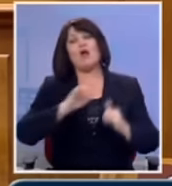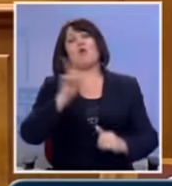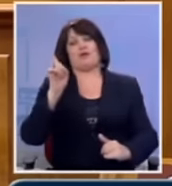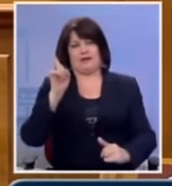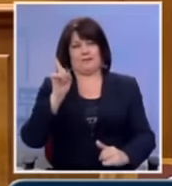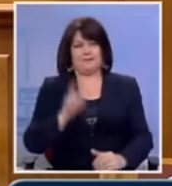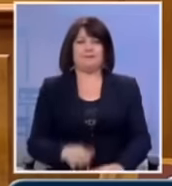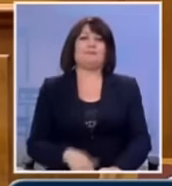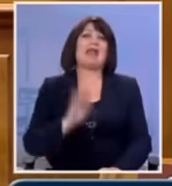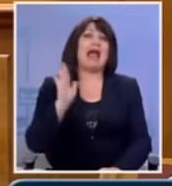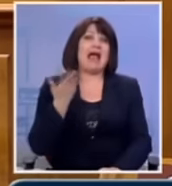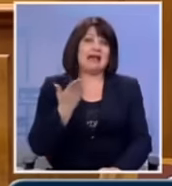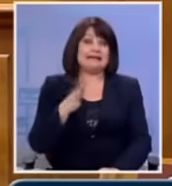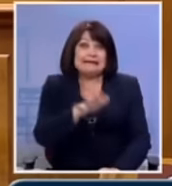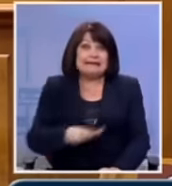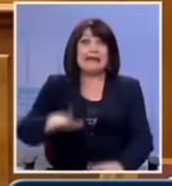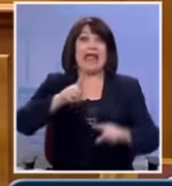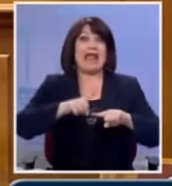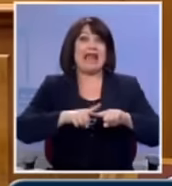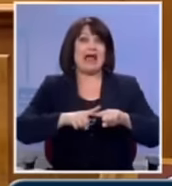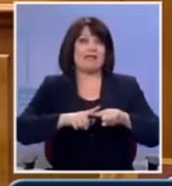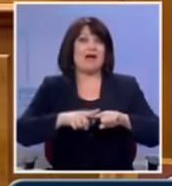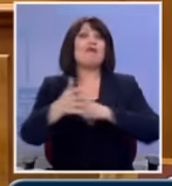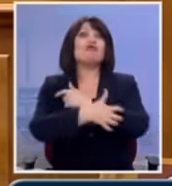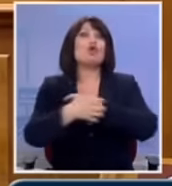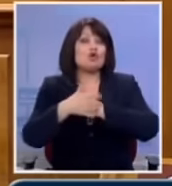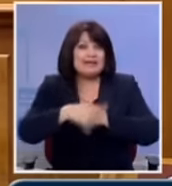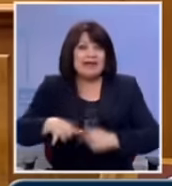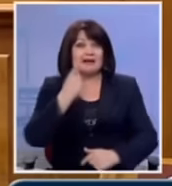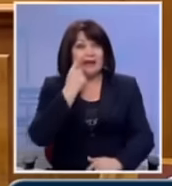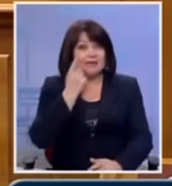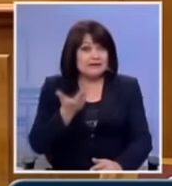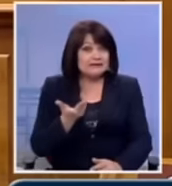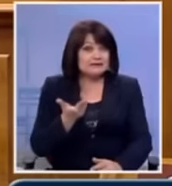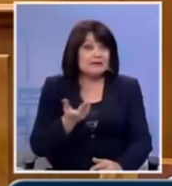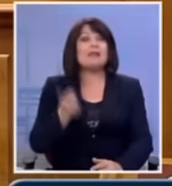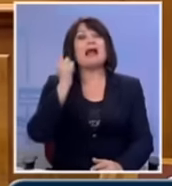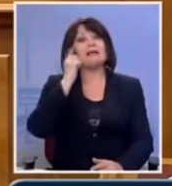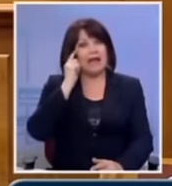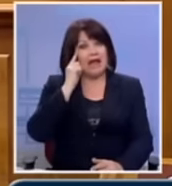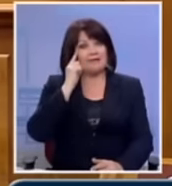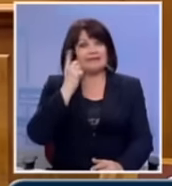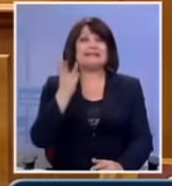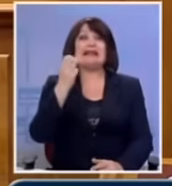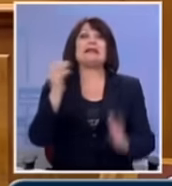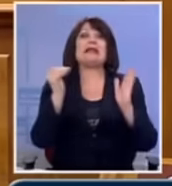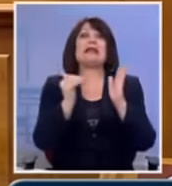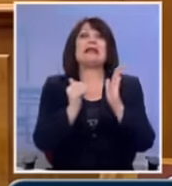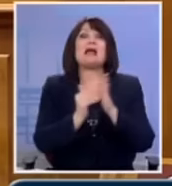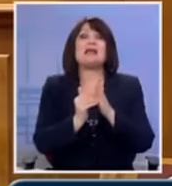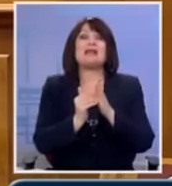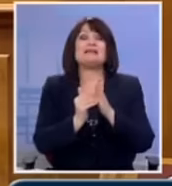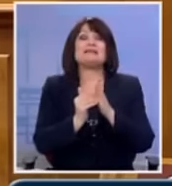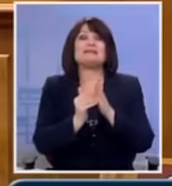Διότι αν κυκλοφορήσετε στην υπόλοιπη Ελλάδα του μνημονίου, των μνημονίων, θα καταλάβετε ότι 30.000 ατομικό